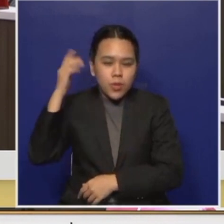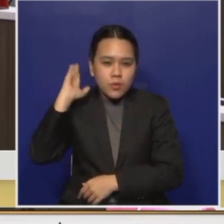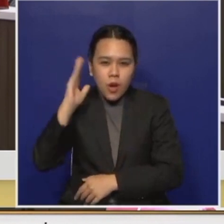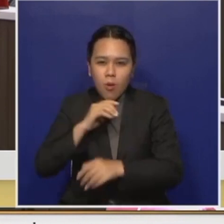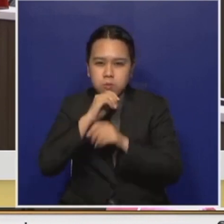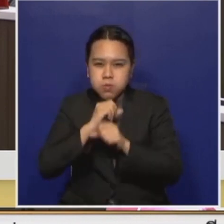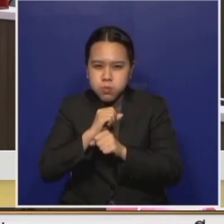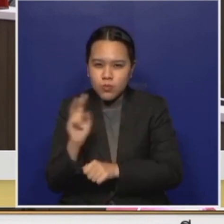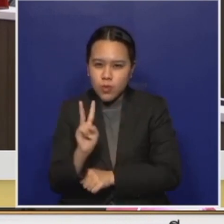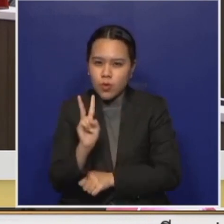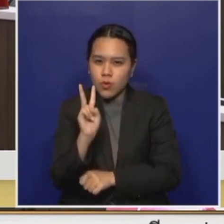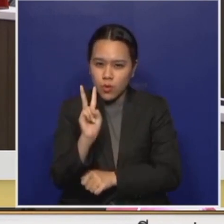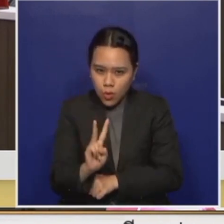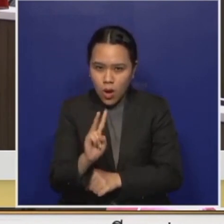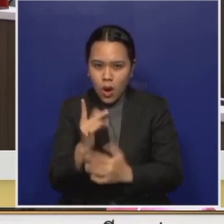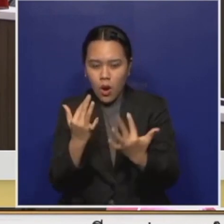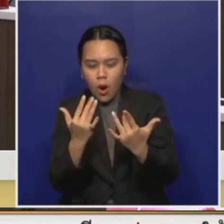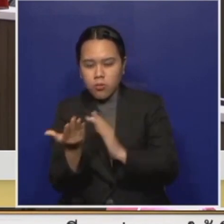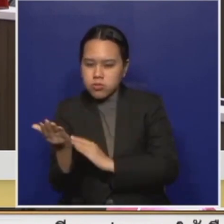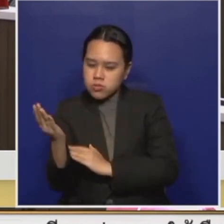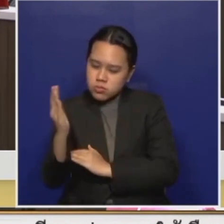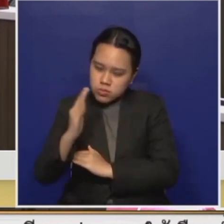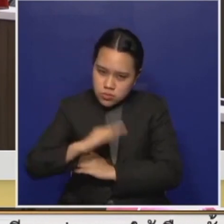งกบพื้นยายค1 รองหหห้าย